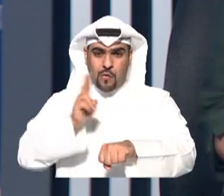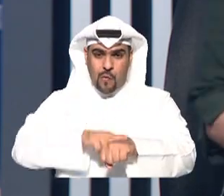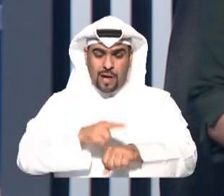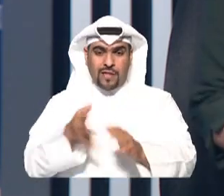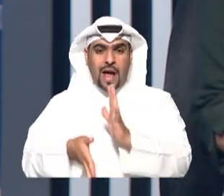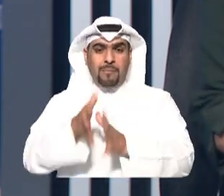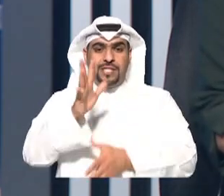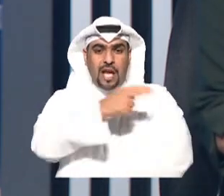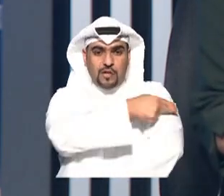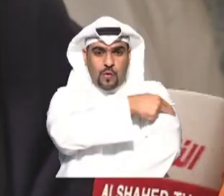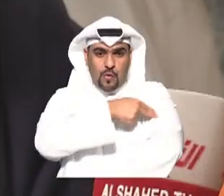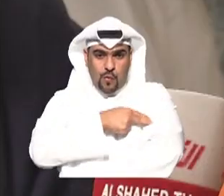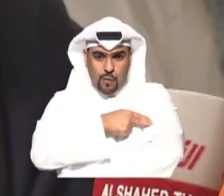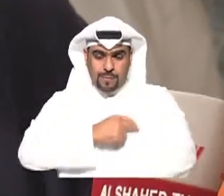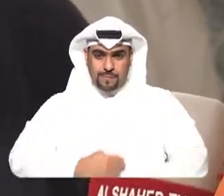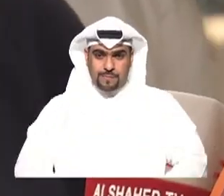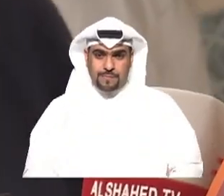نائبا.